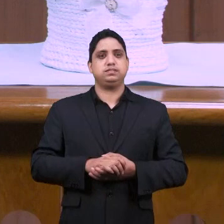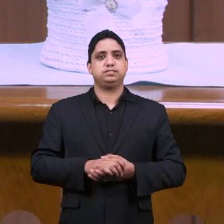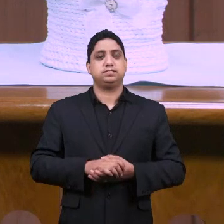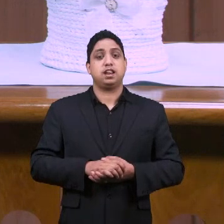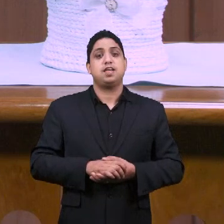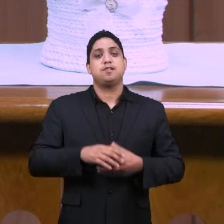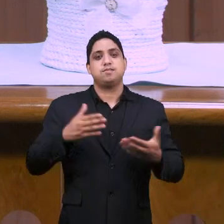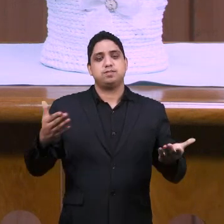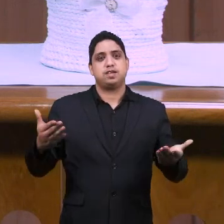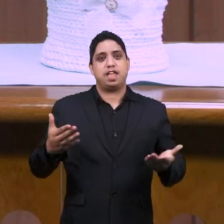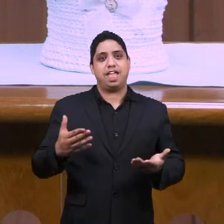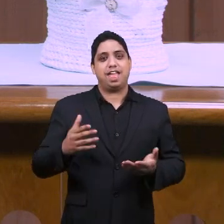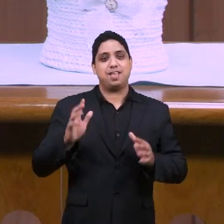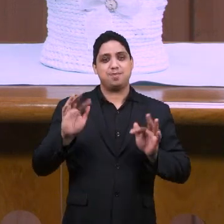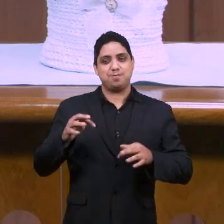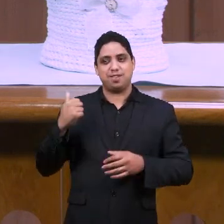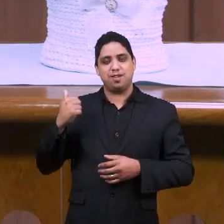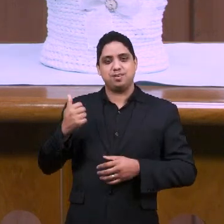pour finir,